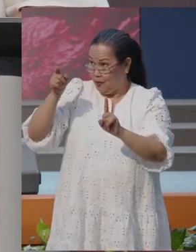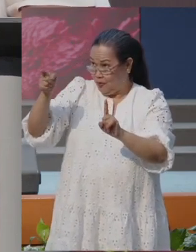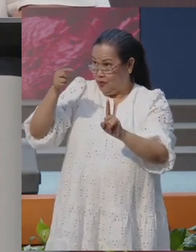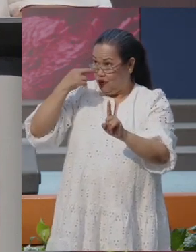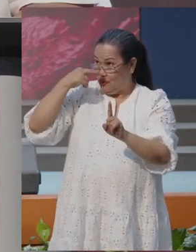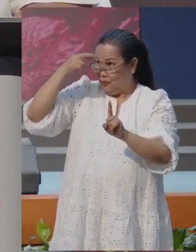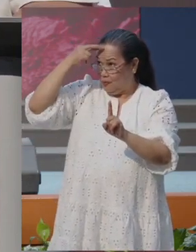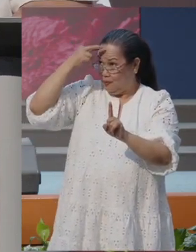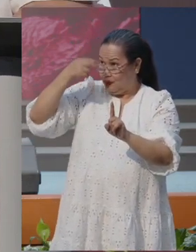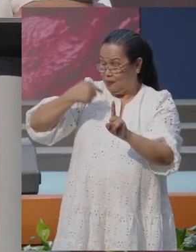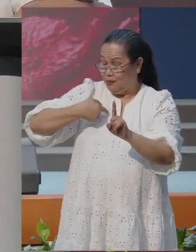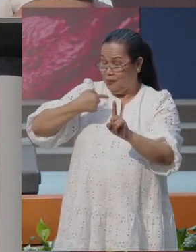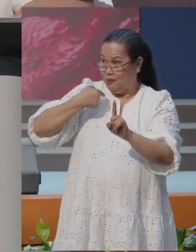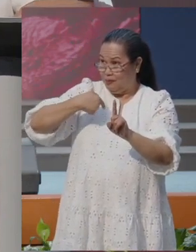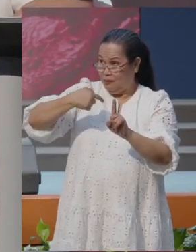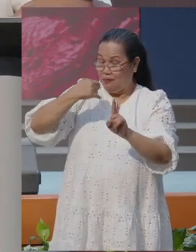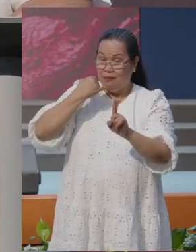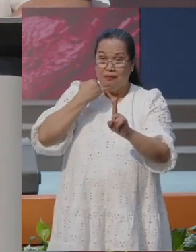and uncondemned?